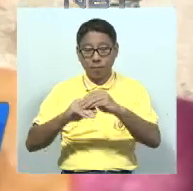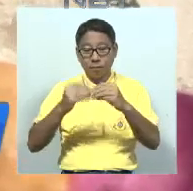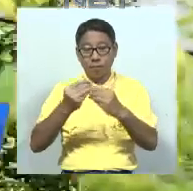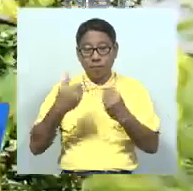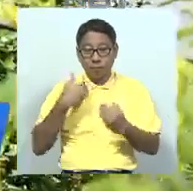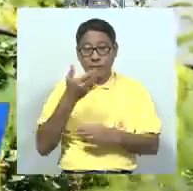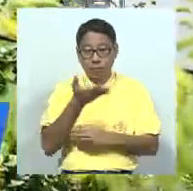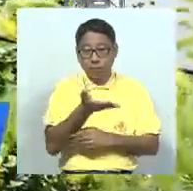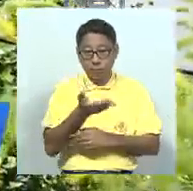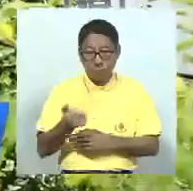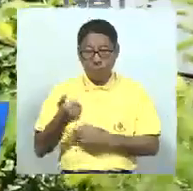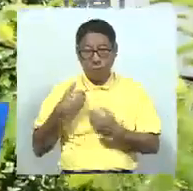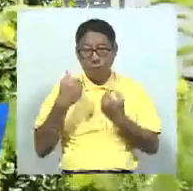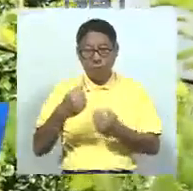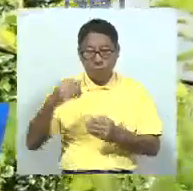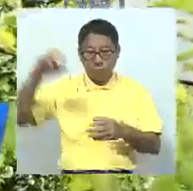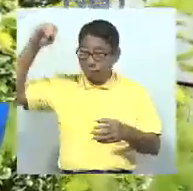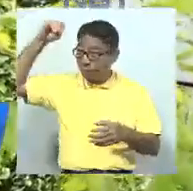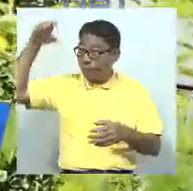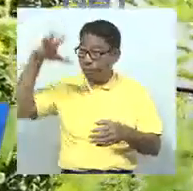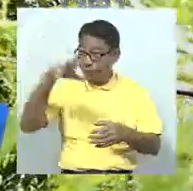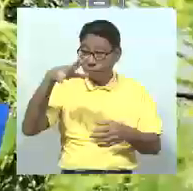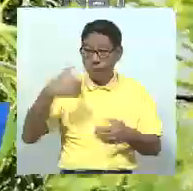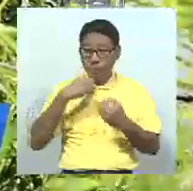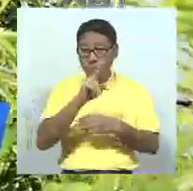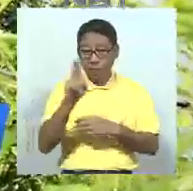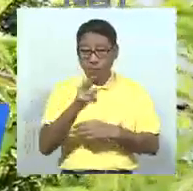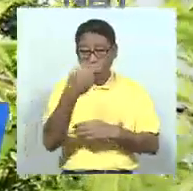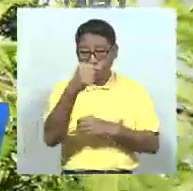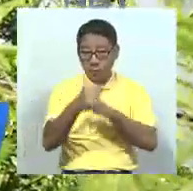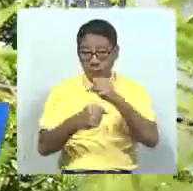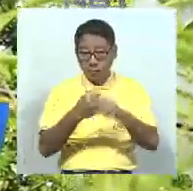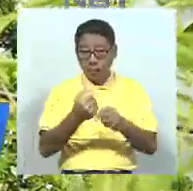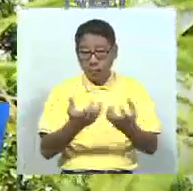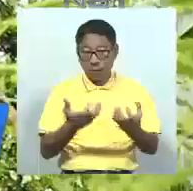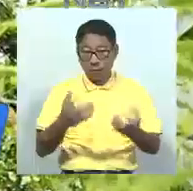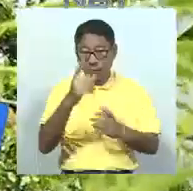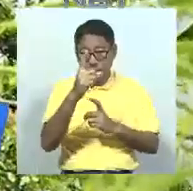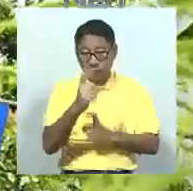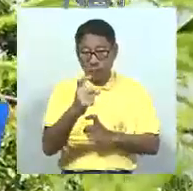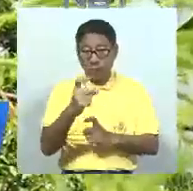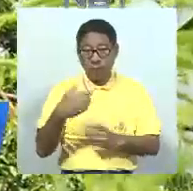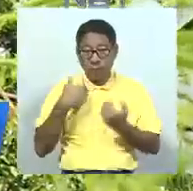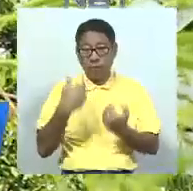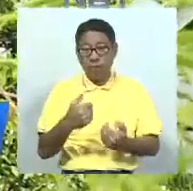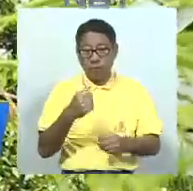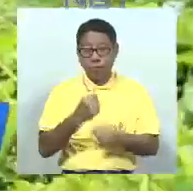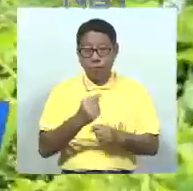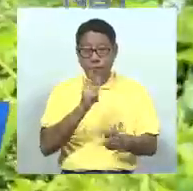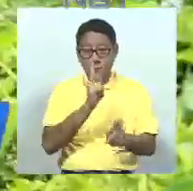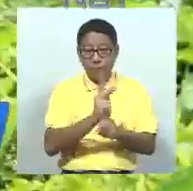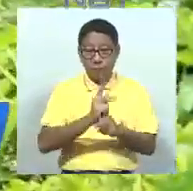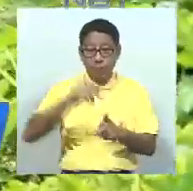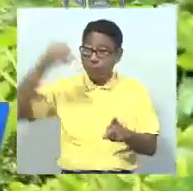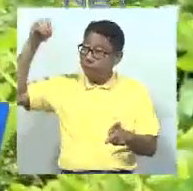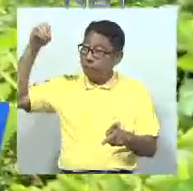เซลล์เพื่อขอยืมมาใช้แต่เมื่อเวลาผ่านไปกว่า10ปีทำให้อุปกรณ์เสื่อมชำรุดไม่สามารถเก็บพลังง